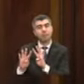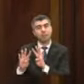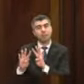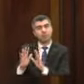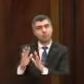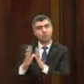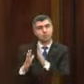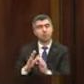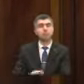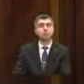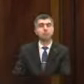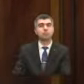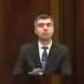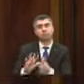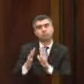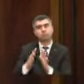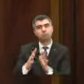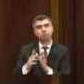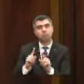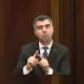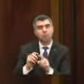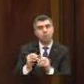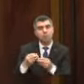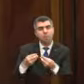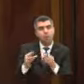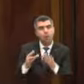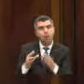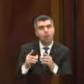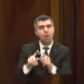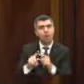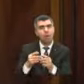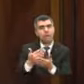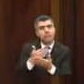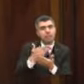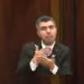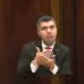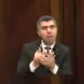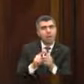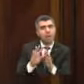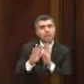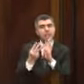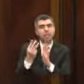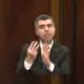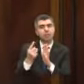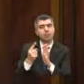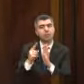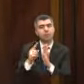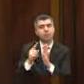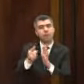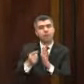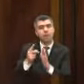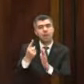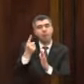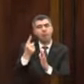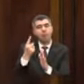2018 يالله نسبة واحد مؤشر ديال البيع ديال الإسمنت 13.3 مليون طن هي اللي،